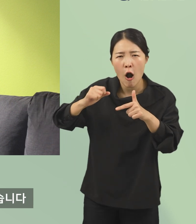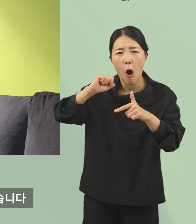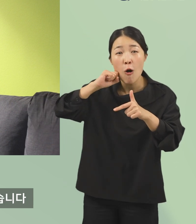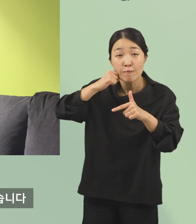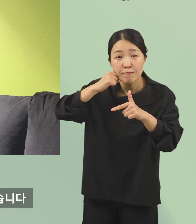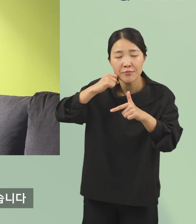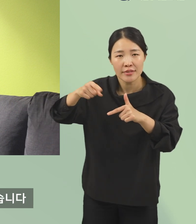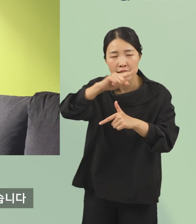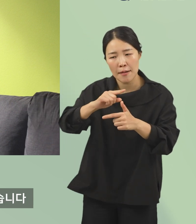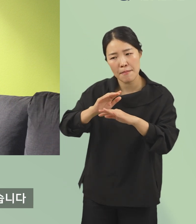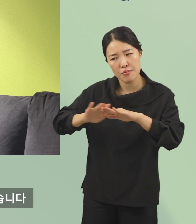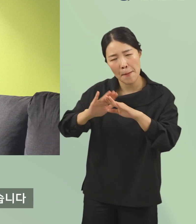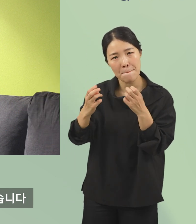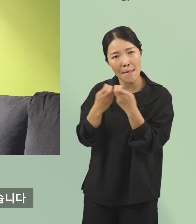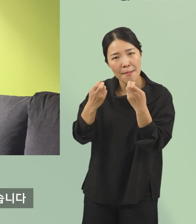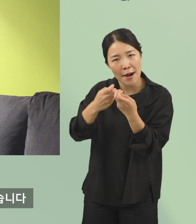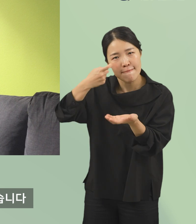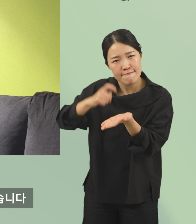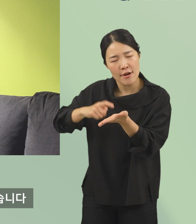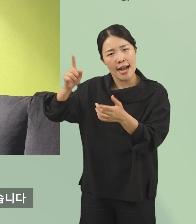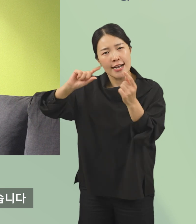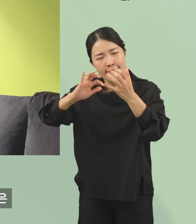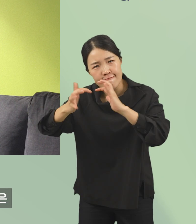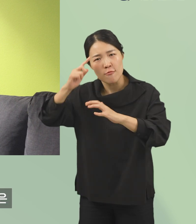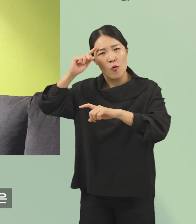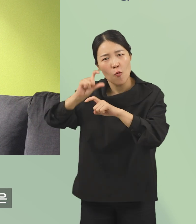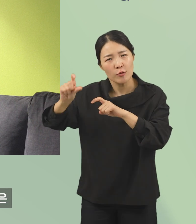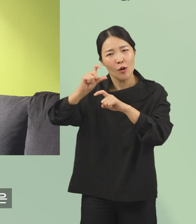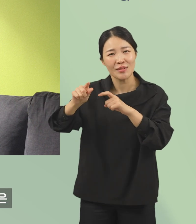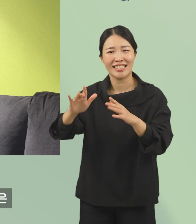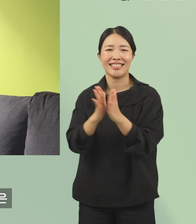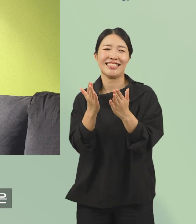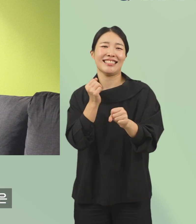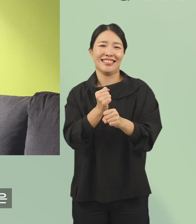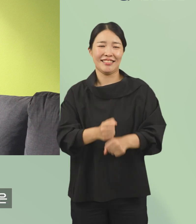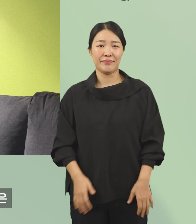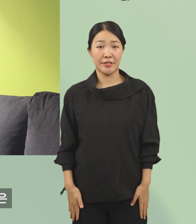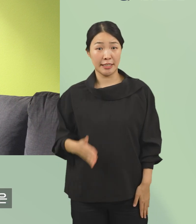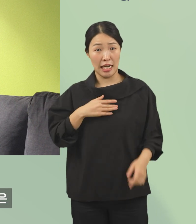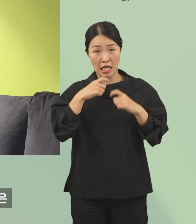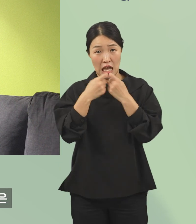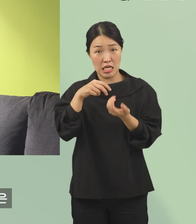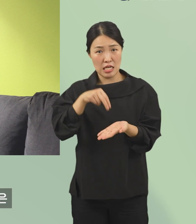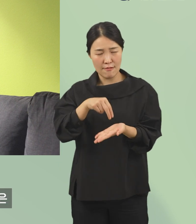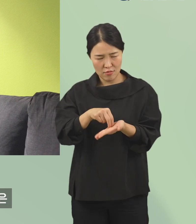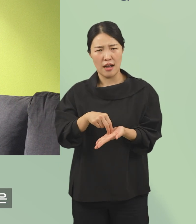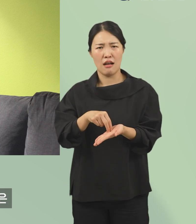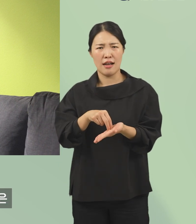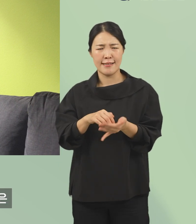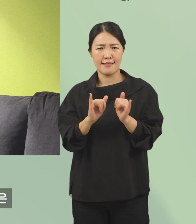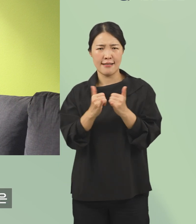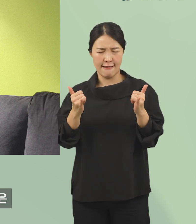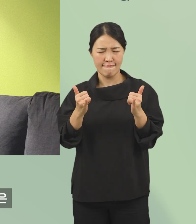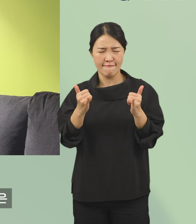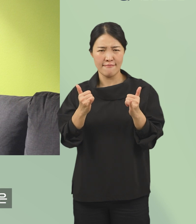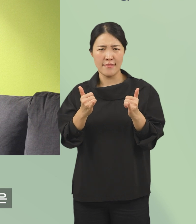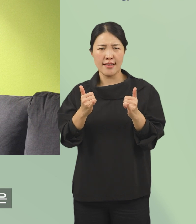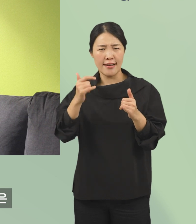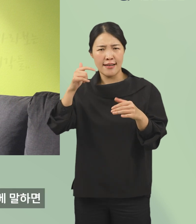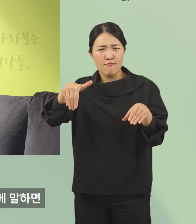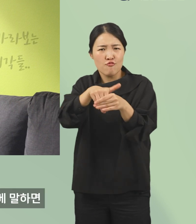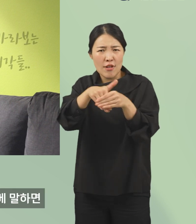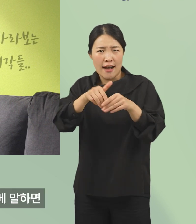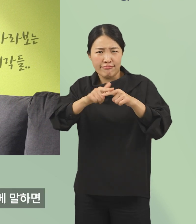할지를 좀 고민하고 정리한 책이라고 이야기할 수 있겠습니다. 저 개인적으로는 뭐 인문학도의 길을 걷는다